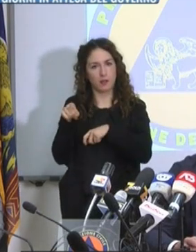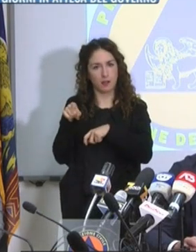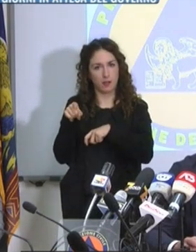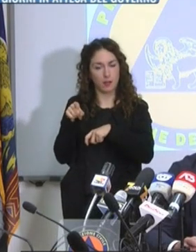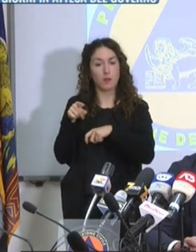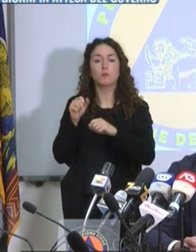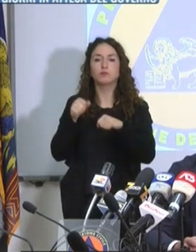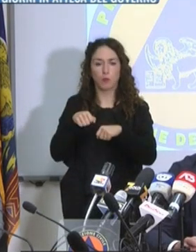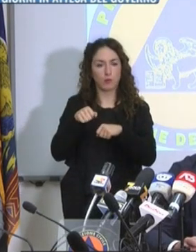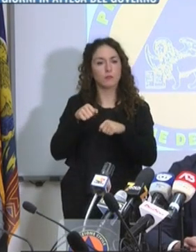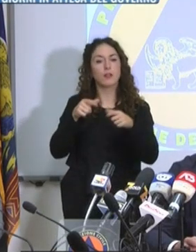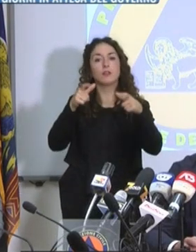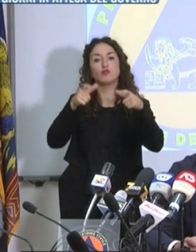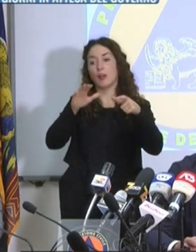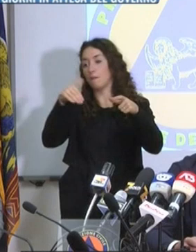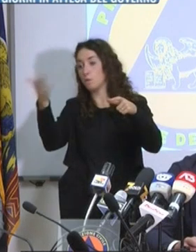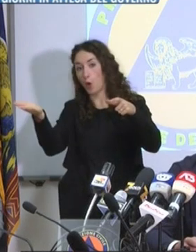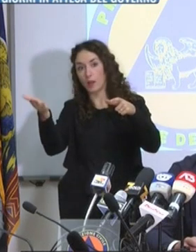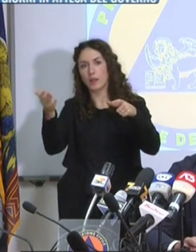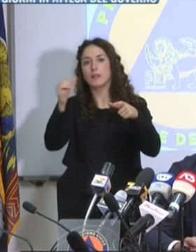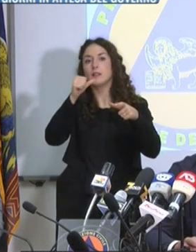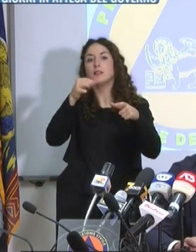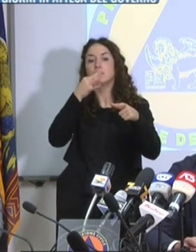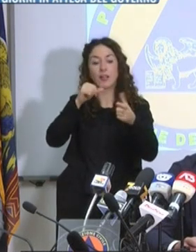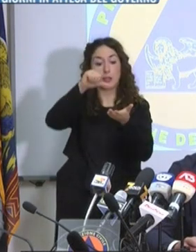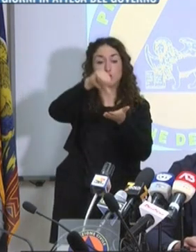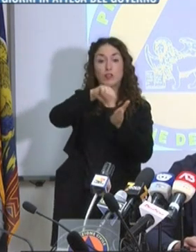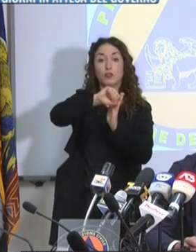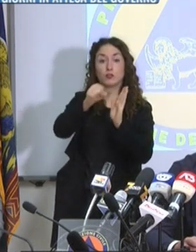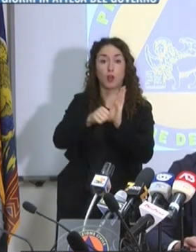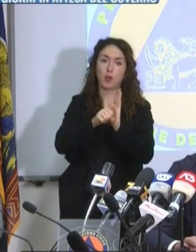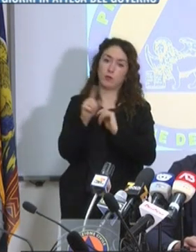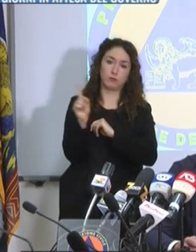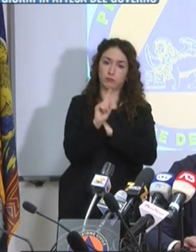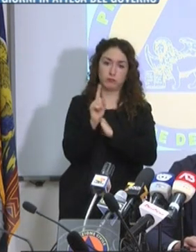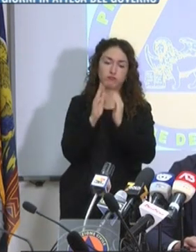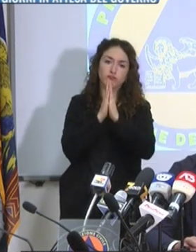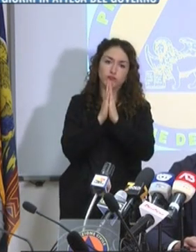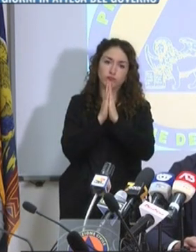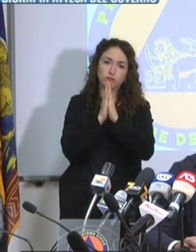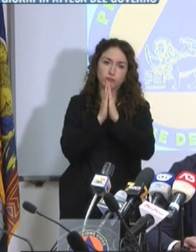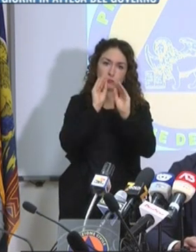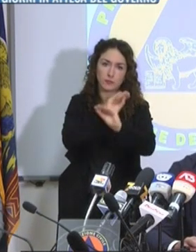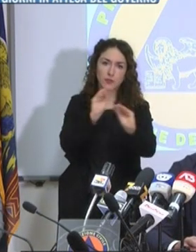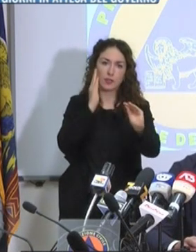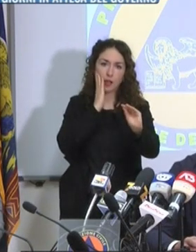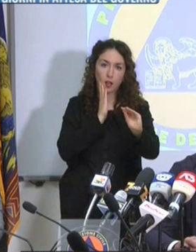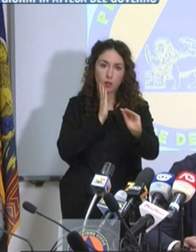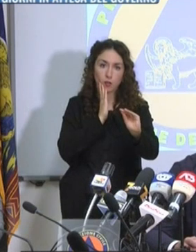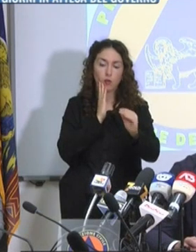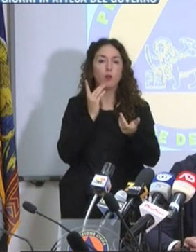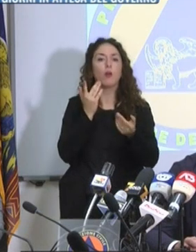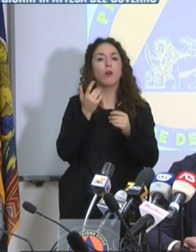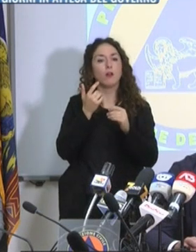nelle aree periferiche non si va nei centri abitati e questo è una preghiera che facciamo i cittadini non si va a far la